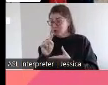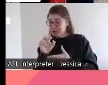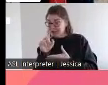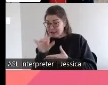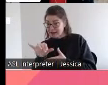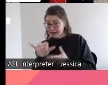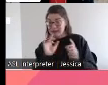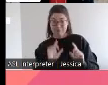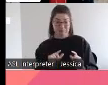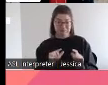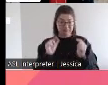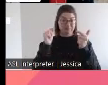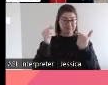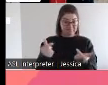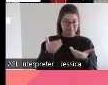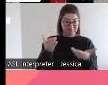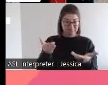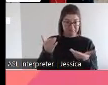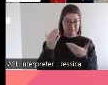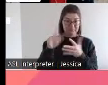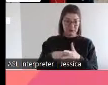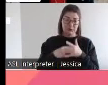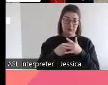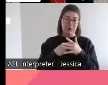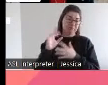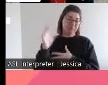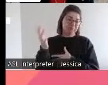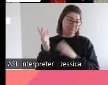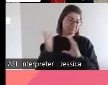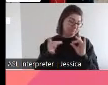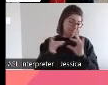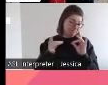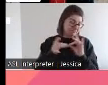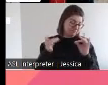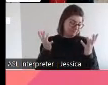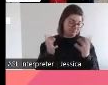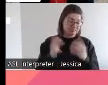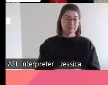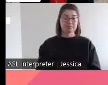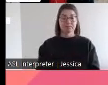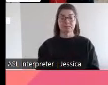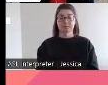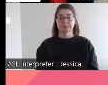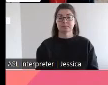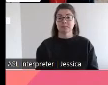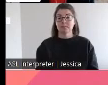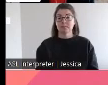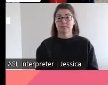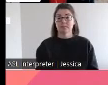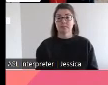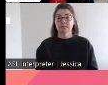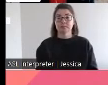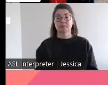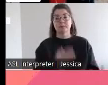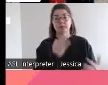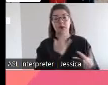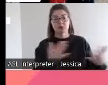Totti, merci beaucoup d'être avec nous donc je vous cède la parole pour le webinaire.